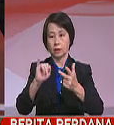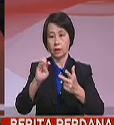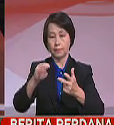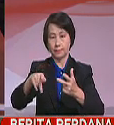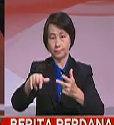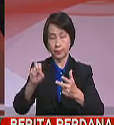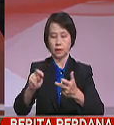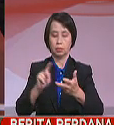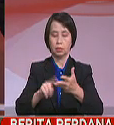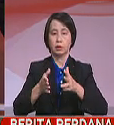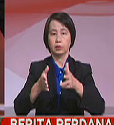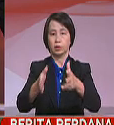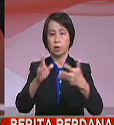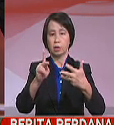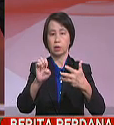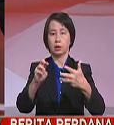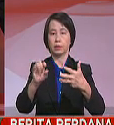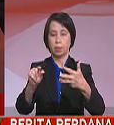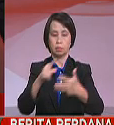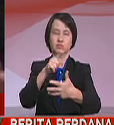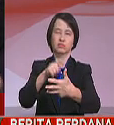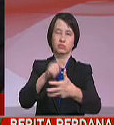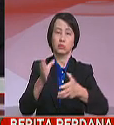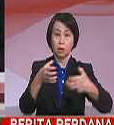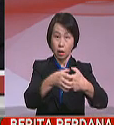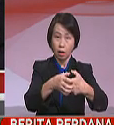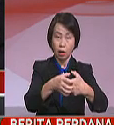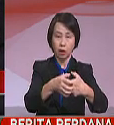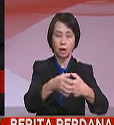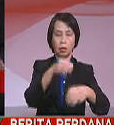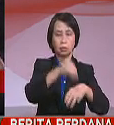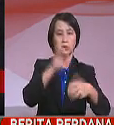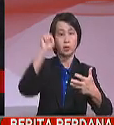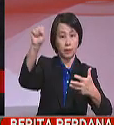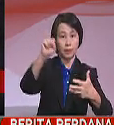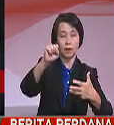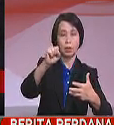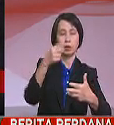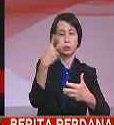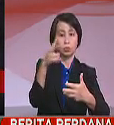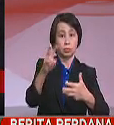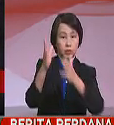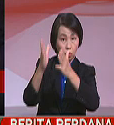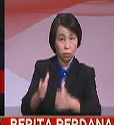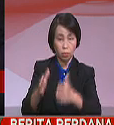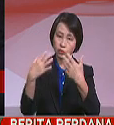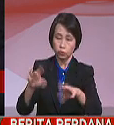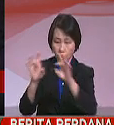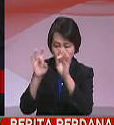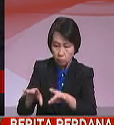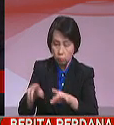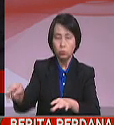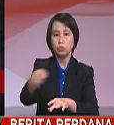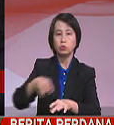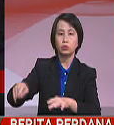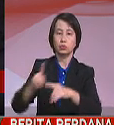dan kluster Jalan Kemang. Kluster Kupi-Kupi melibatkan daerah Penampang di negeri Sabah dengan 12 individu telah disaring